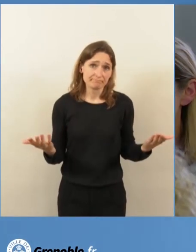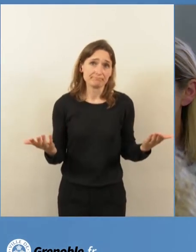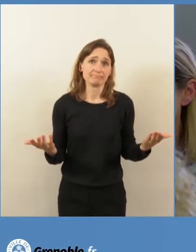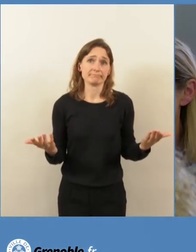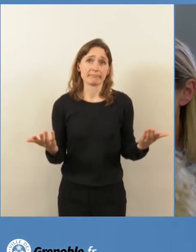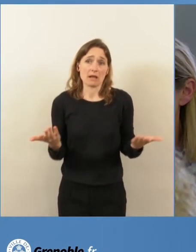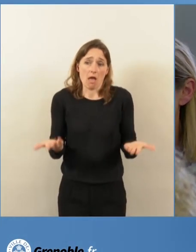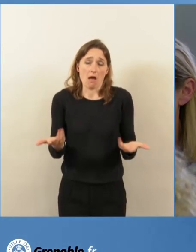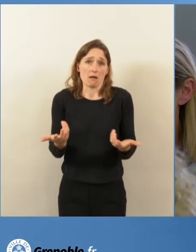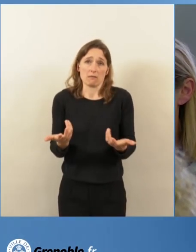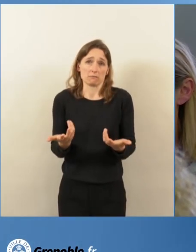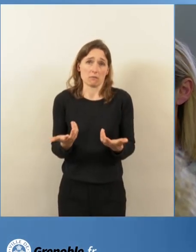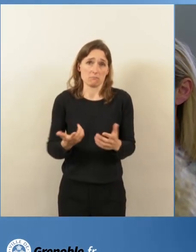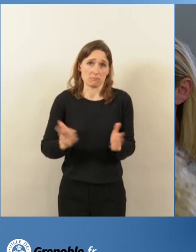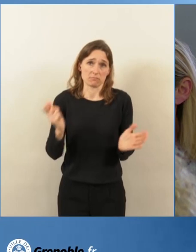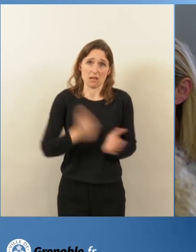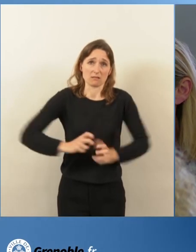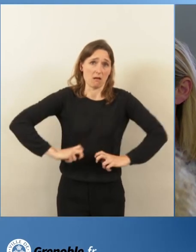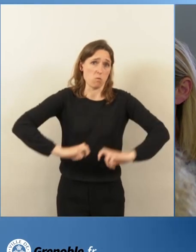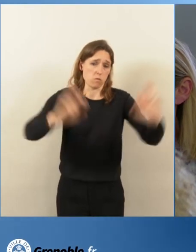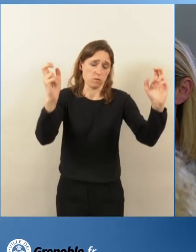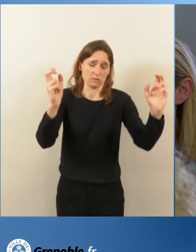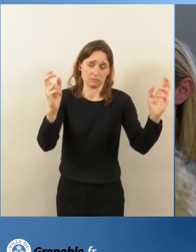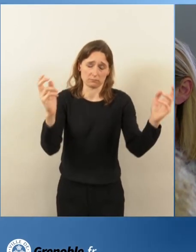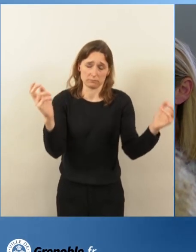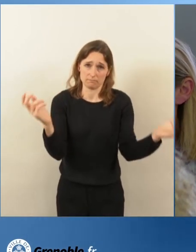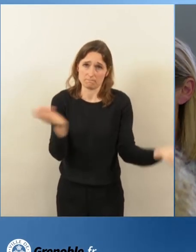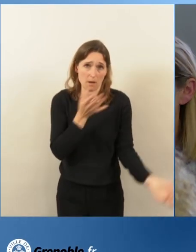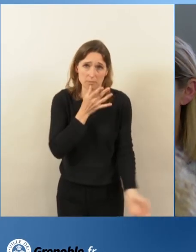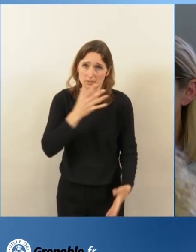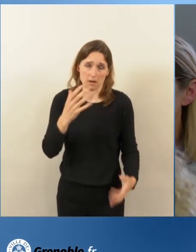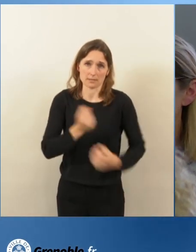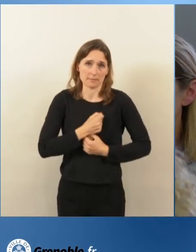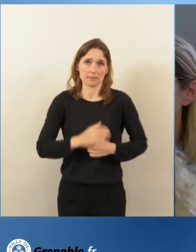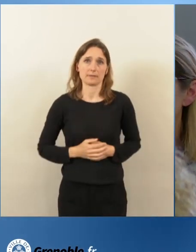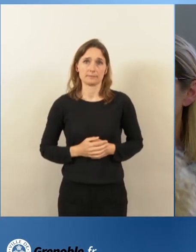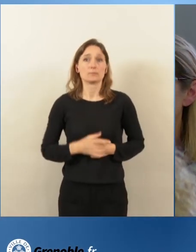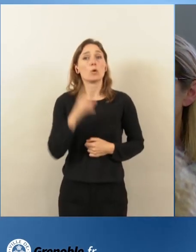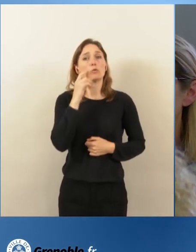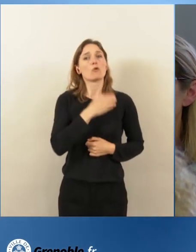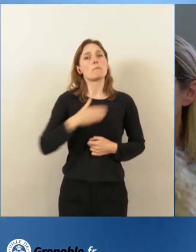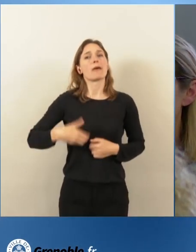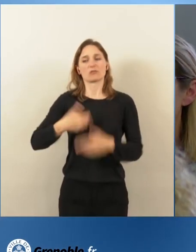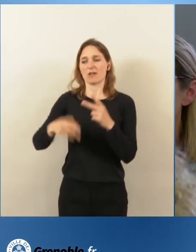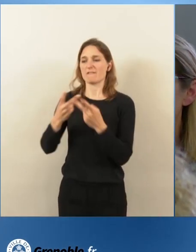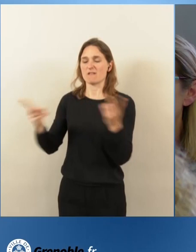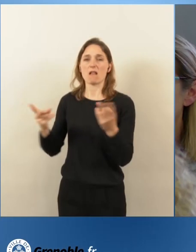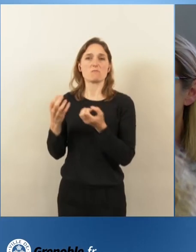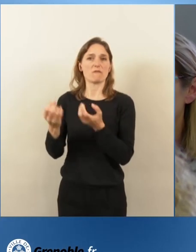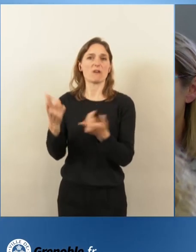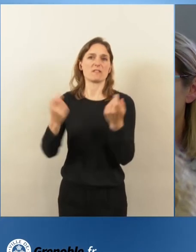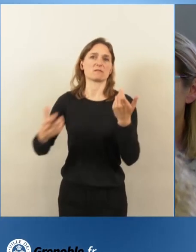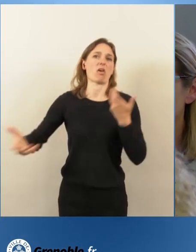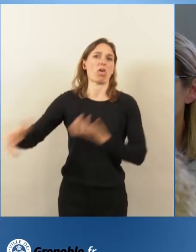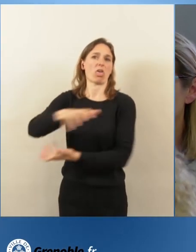inadmissible augmentation d'impôts et Monsieur le Maire vous avez dans la ville créer le chaos financier vous y